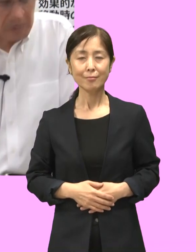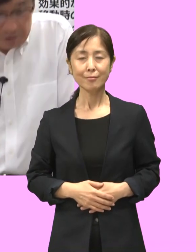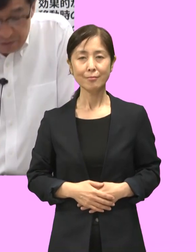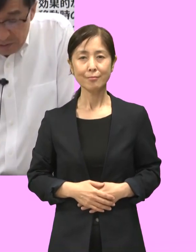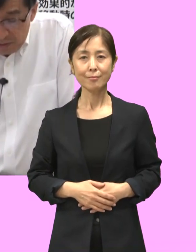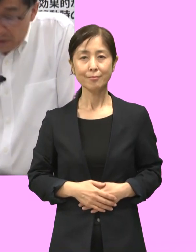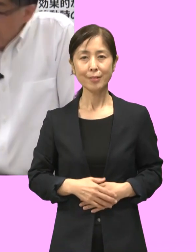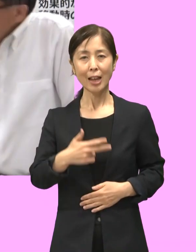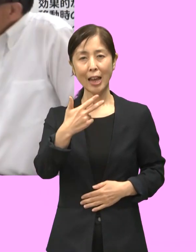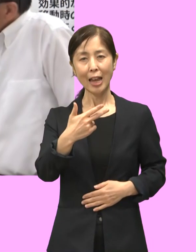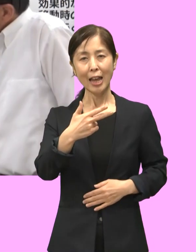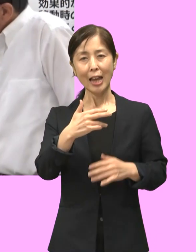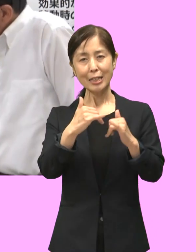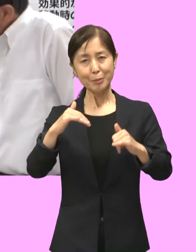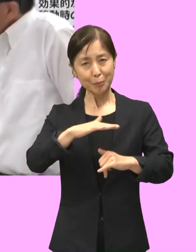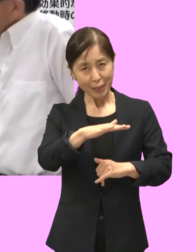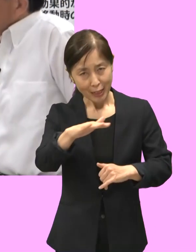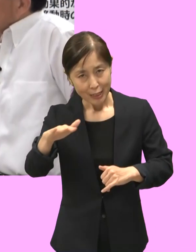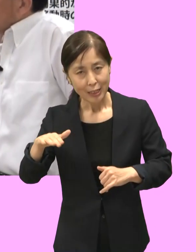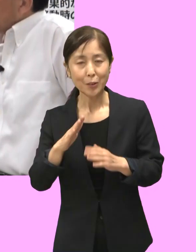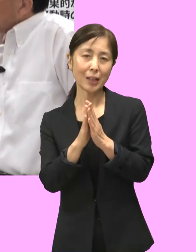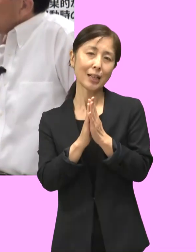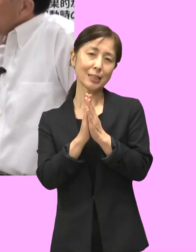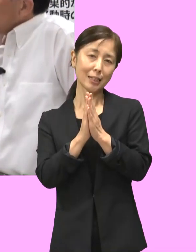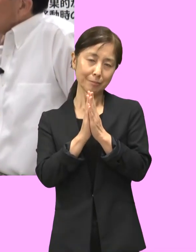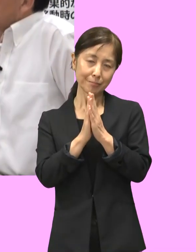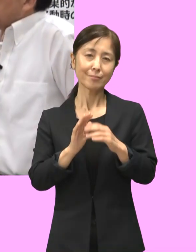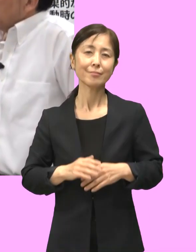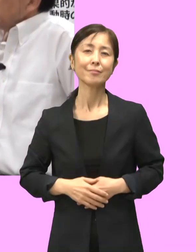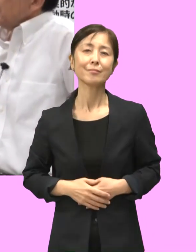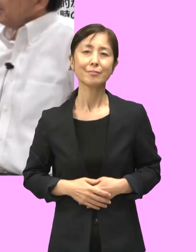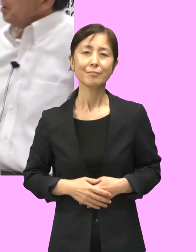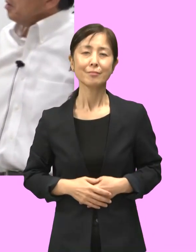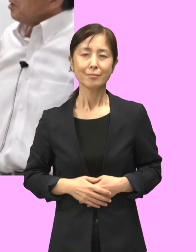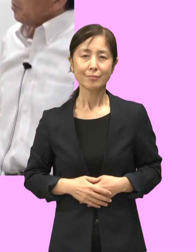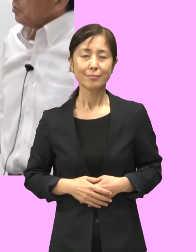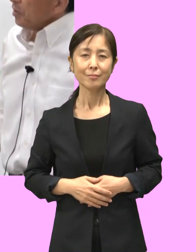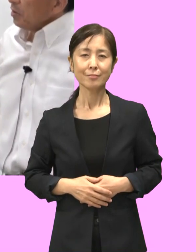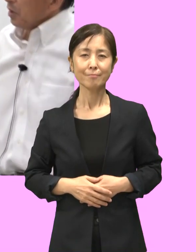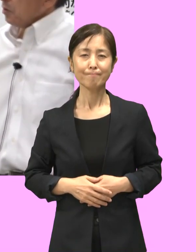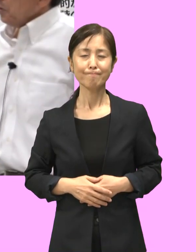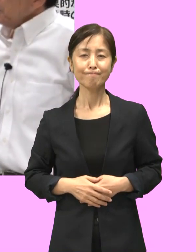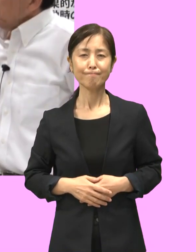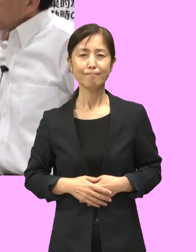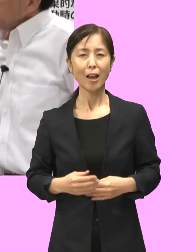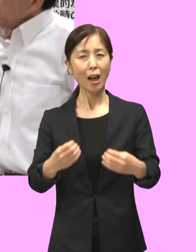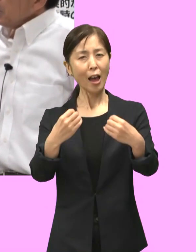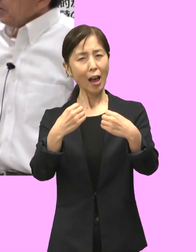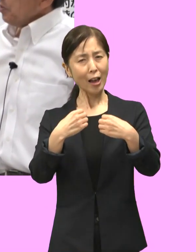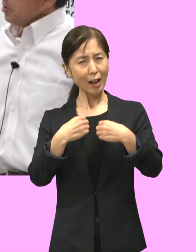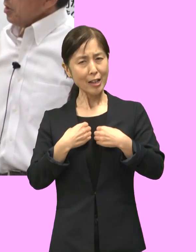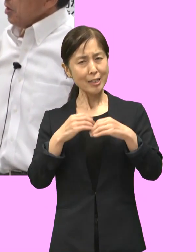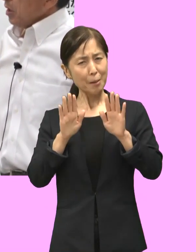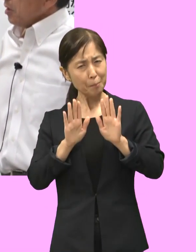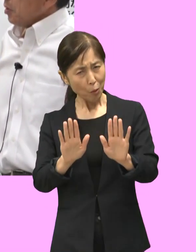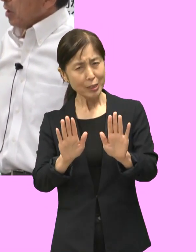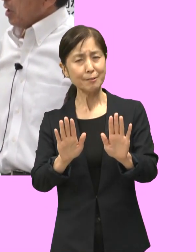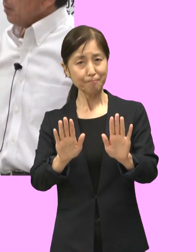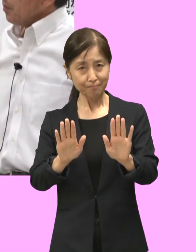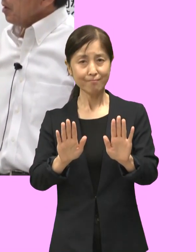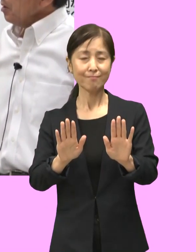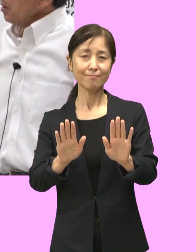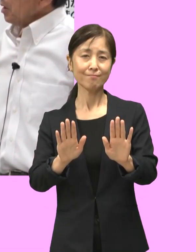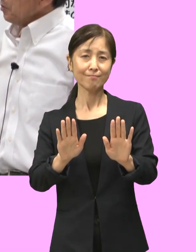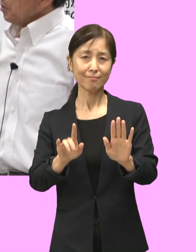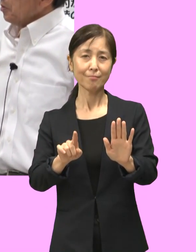ぜひ市民の皆さんにお願いしたいのはですね、こちらですね、まあ、とにかく感染防止にあたっては